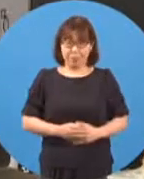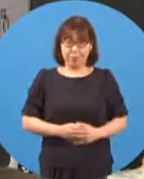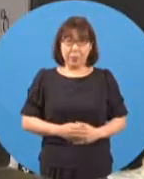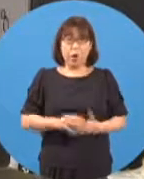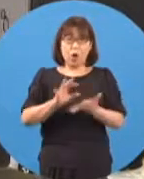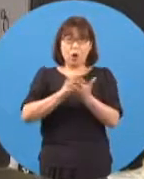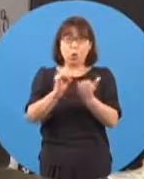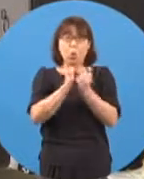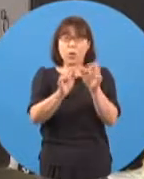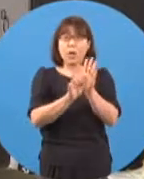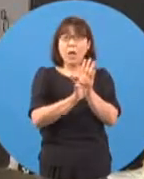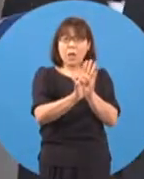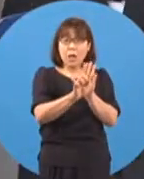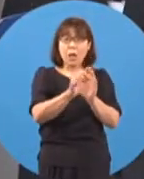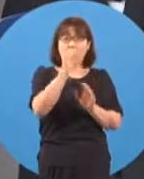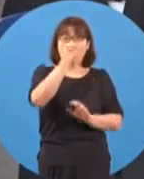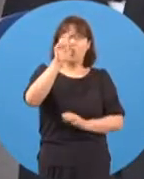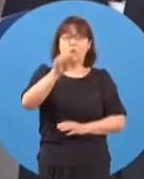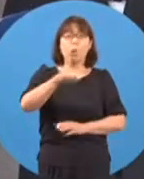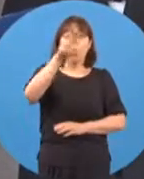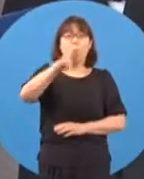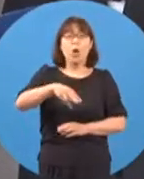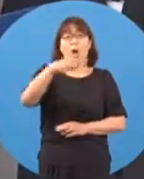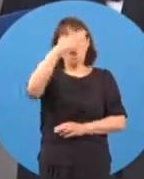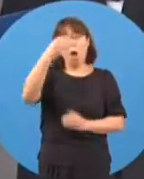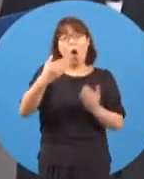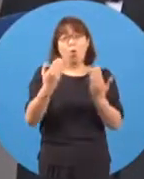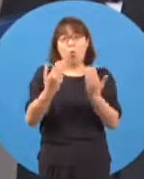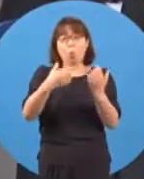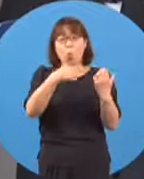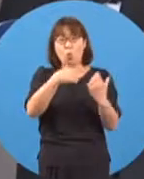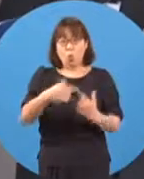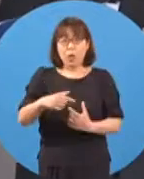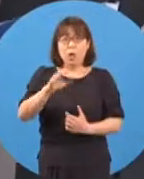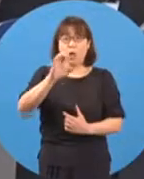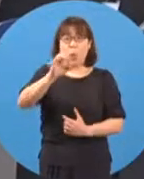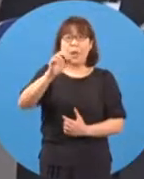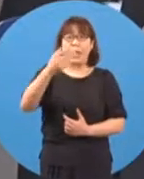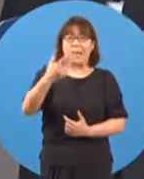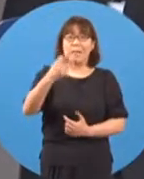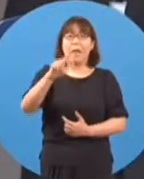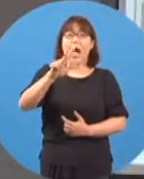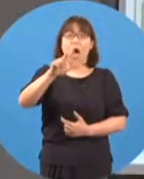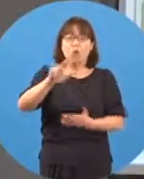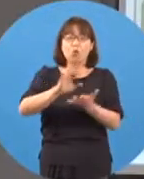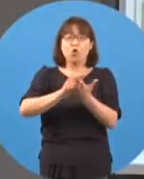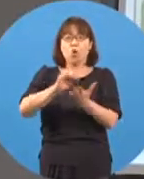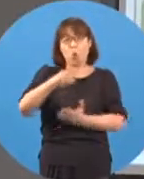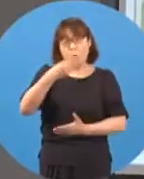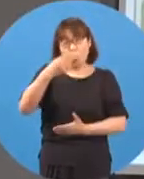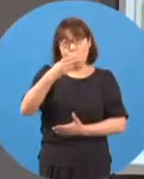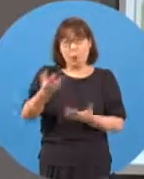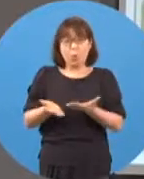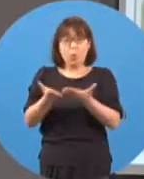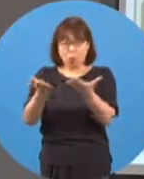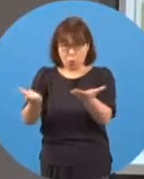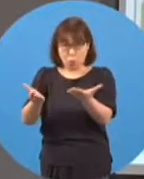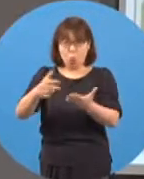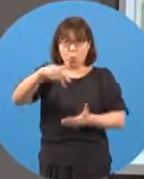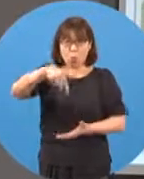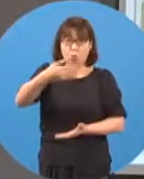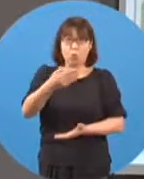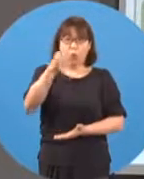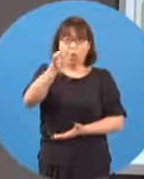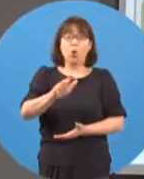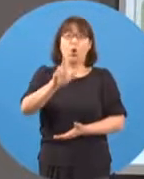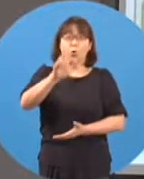消費者宣言では吉野川高校の生徒がエシカル消費メニューを地域の人たちに提供するスクールカフェなどの取り組